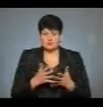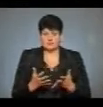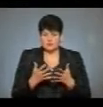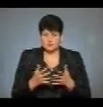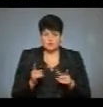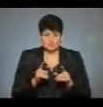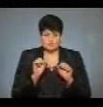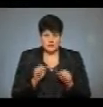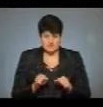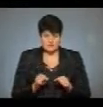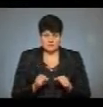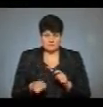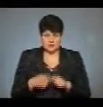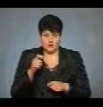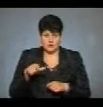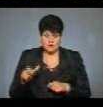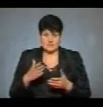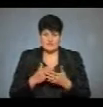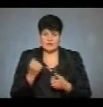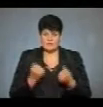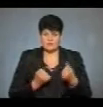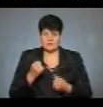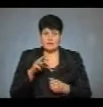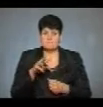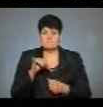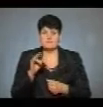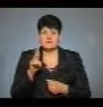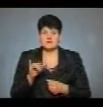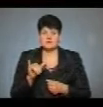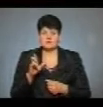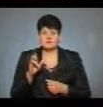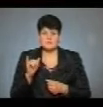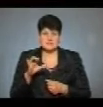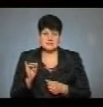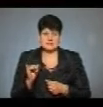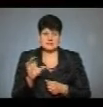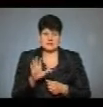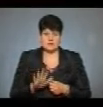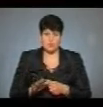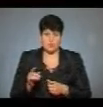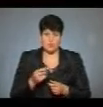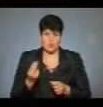що ймовірні злочинці рухаються на автомобілі Mitsubishi сірого кольору.